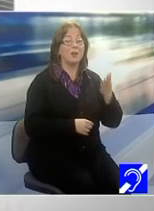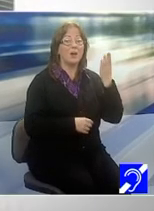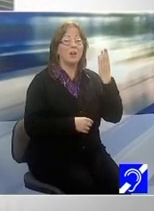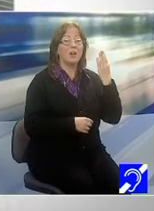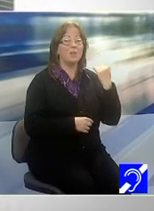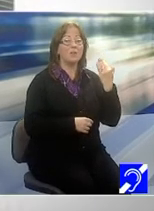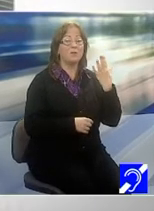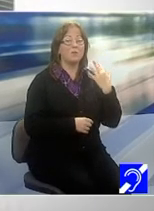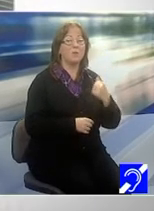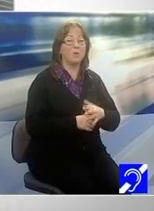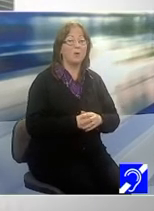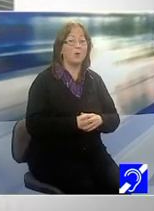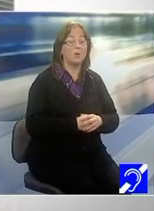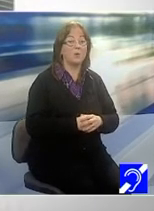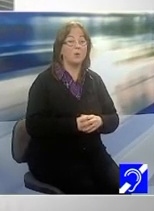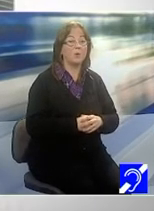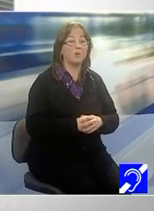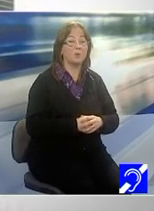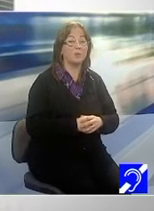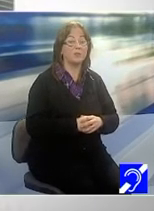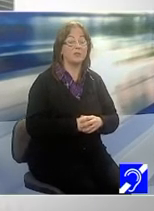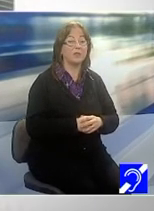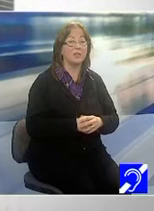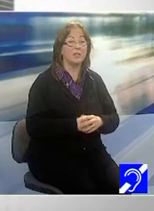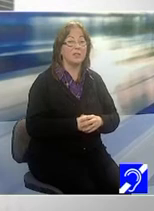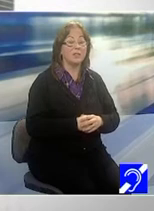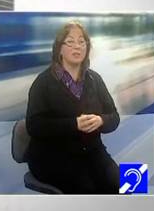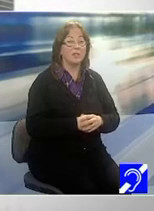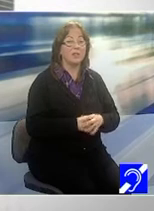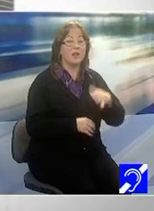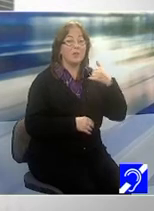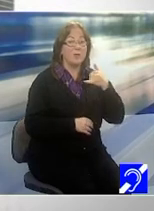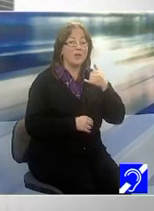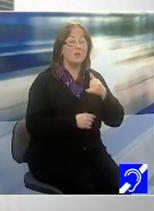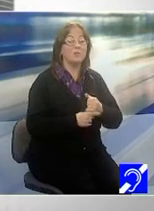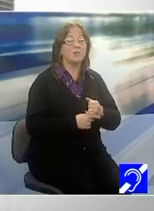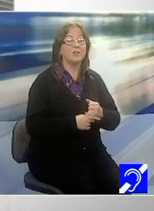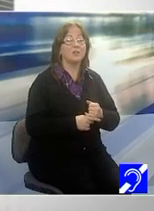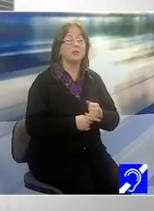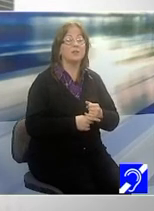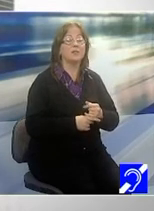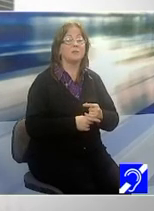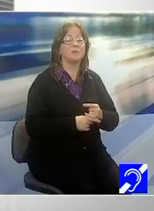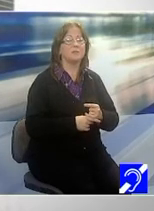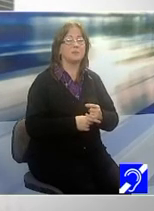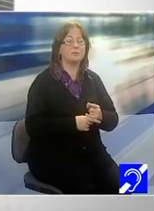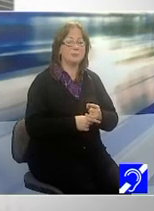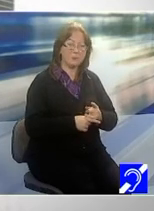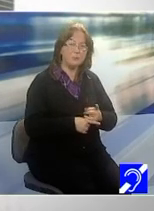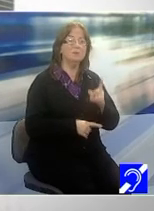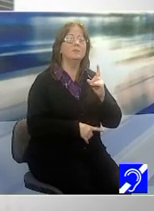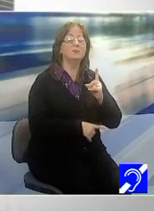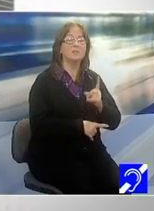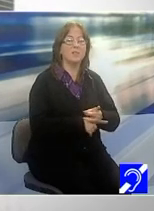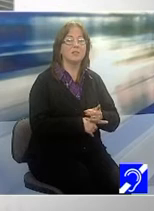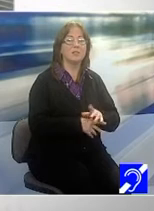acestea la care eu mă raliez oarecum. Trebuie ca lumea să înțeleagă că e necesar un pas mai aproape de politică. Nu neapărat de a intra în partide, dar